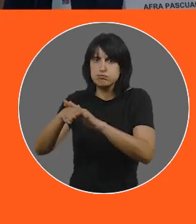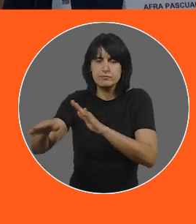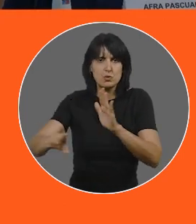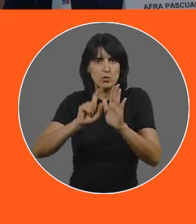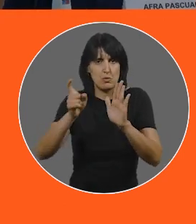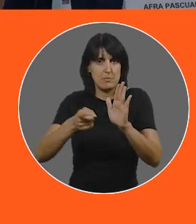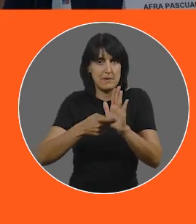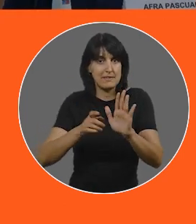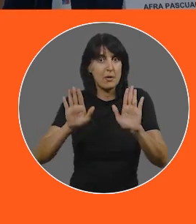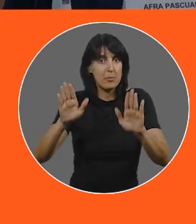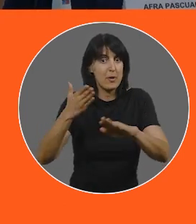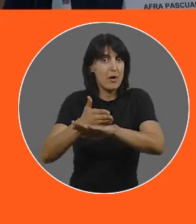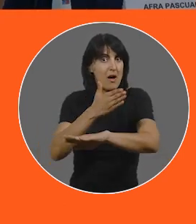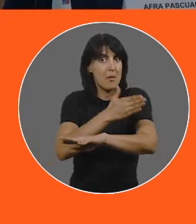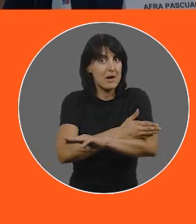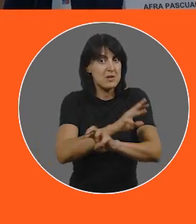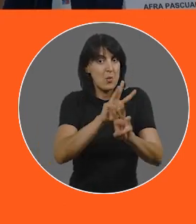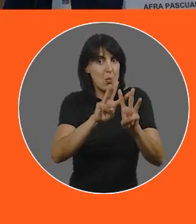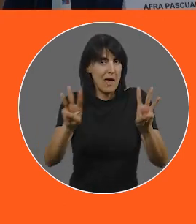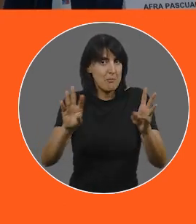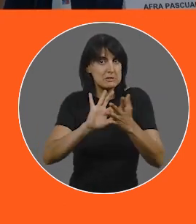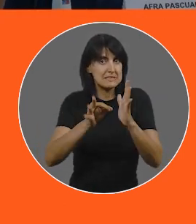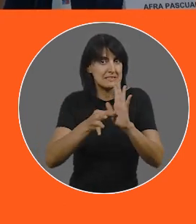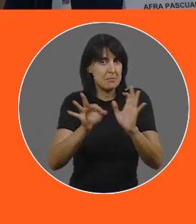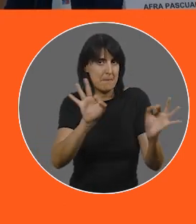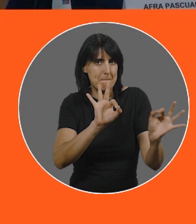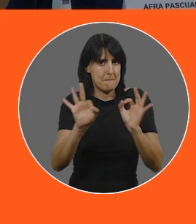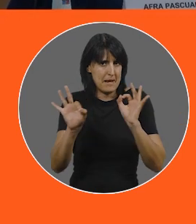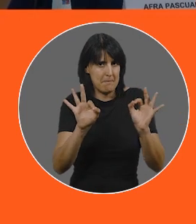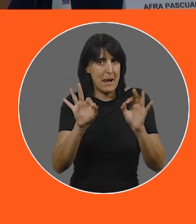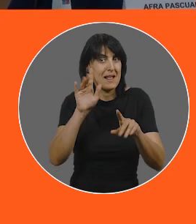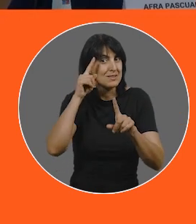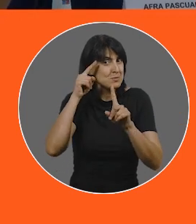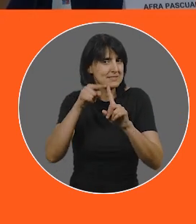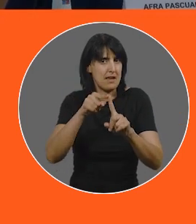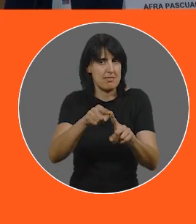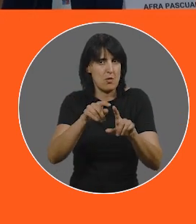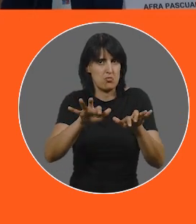ha, sempre i quan la web o el sistema estigui preparat.